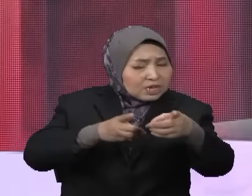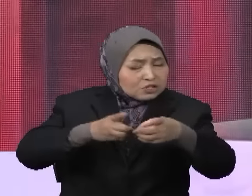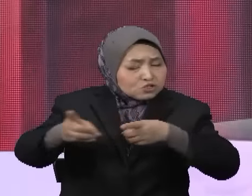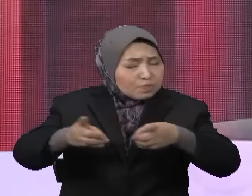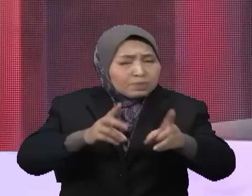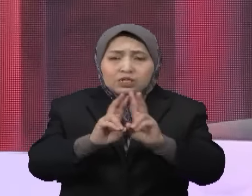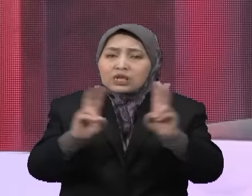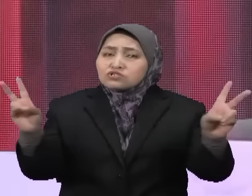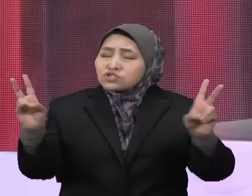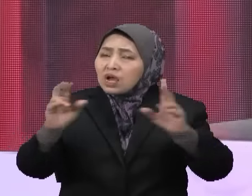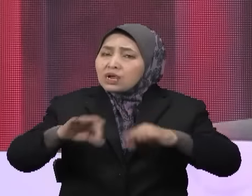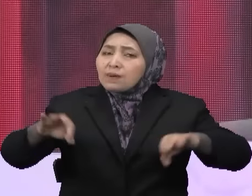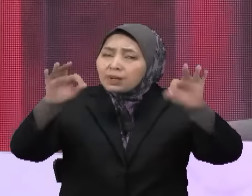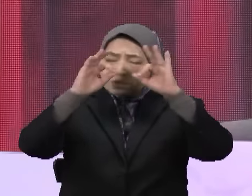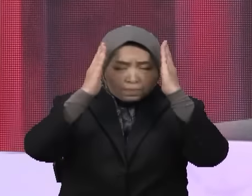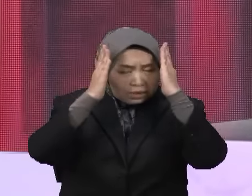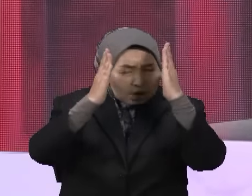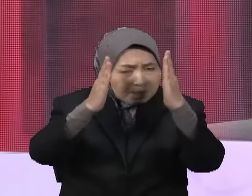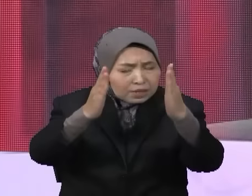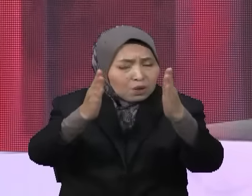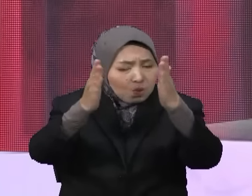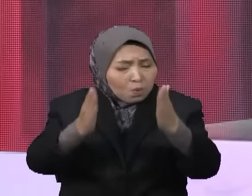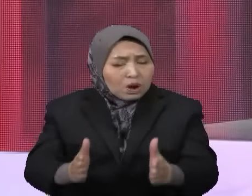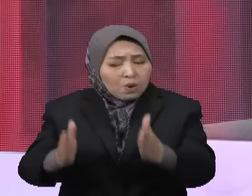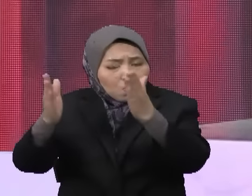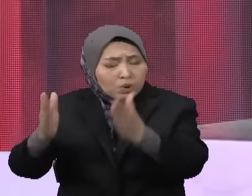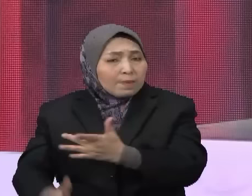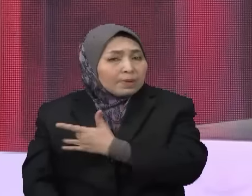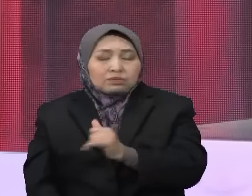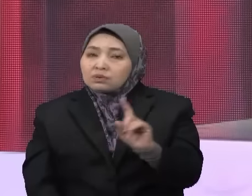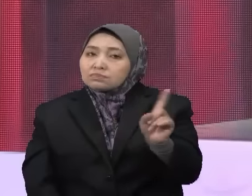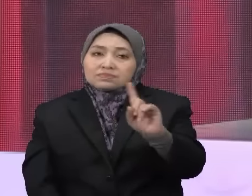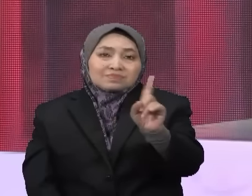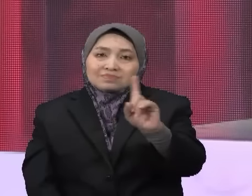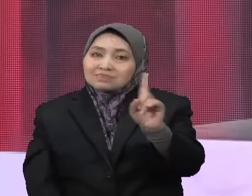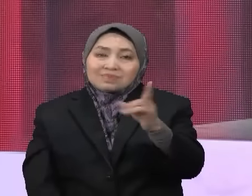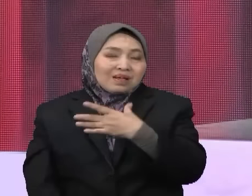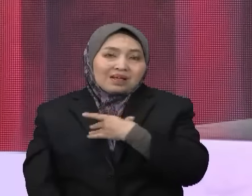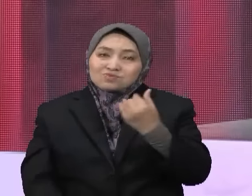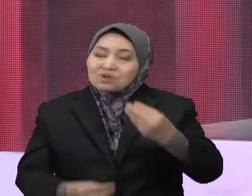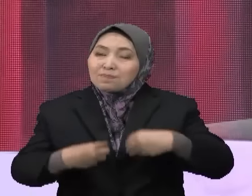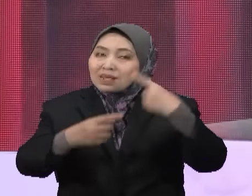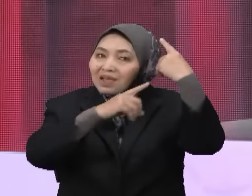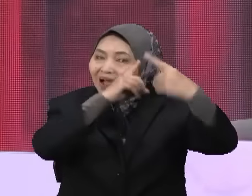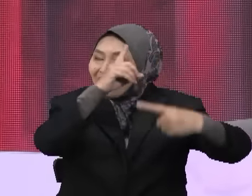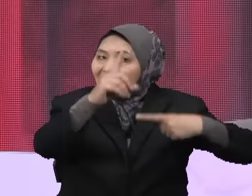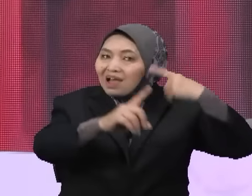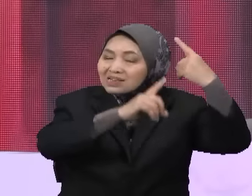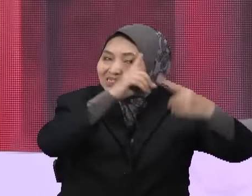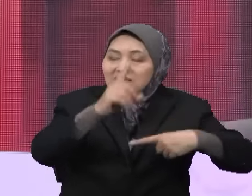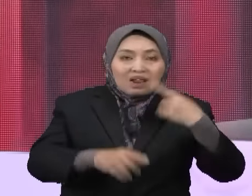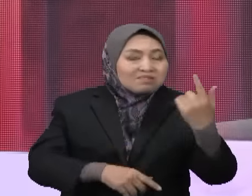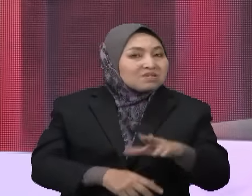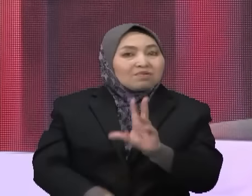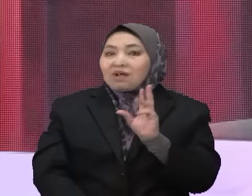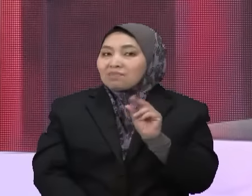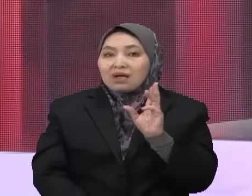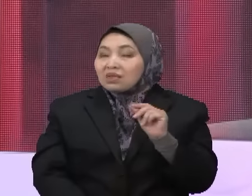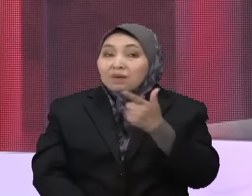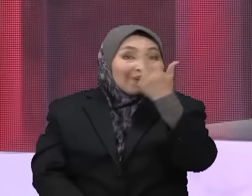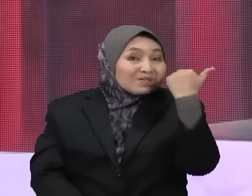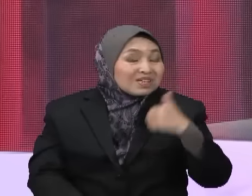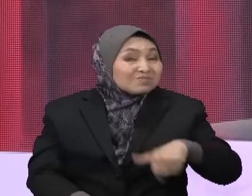amat penting diberi penekanan oleh orang-orang yang beriman. Jangan suka memberi alasan, kerana suka memberi alasan ini adalah salah